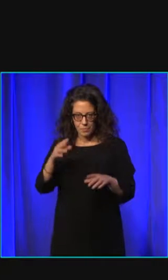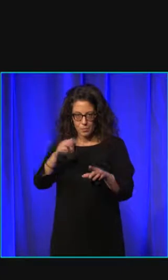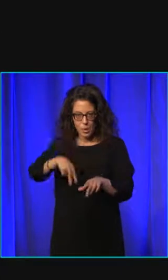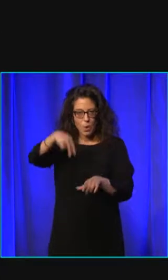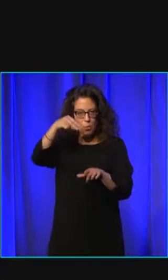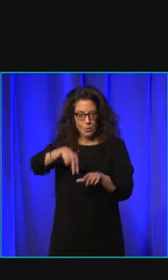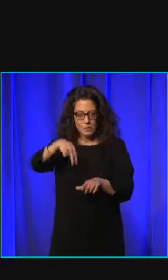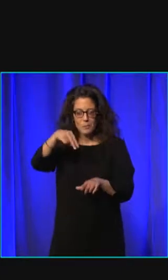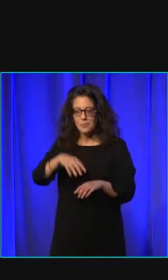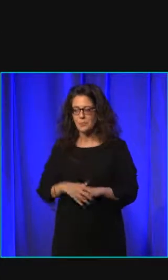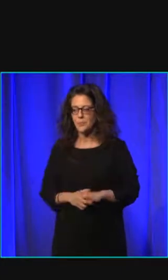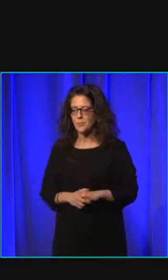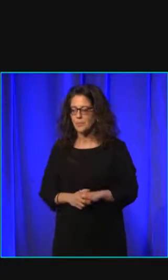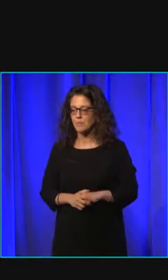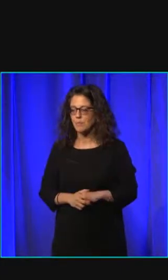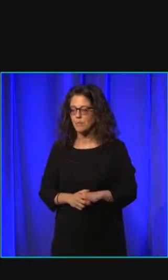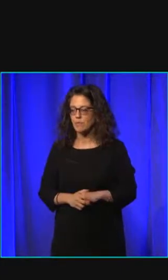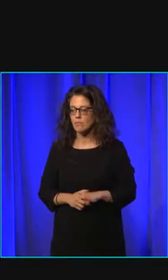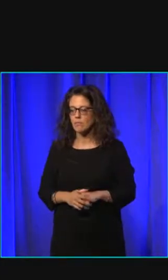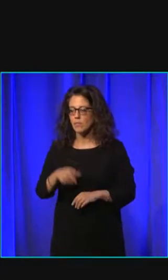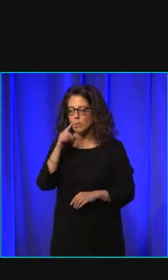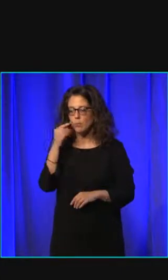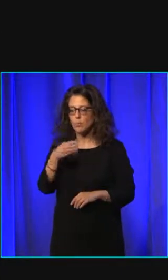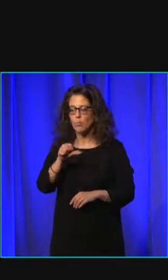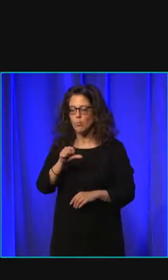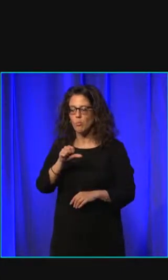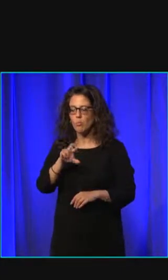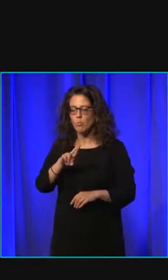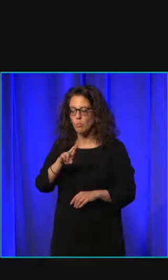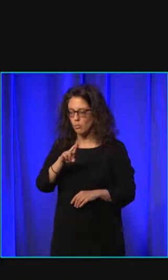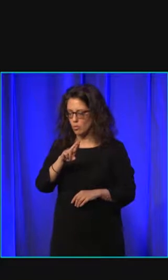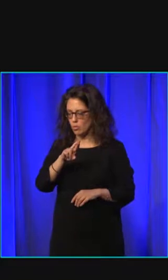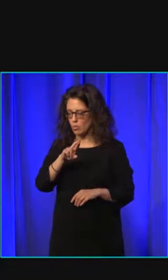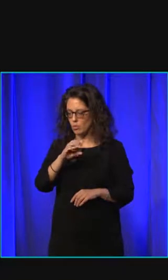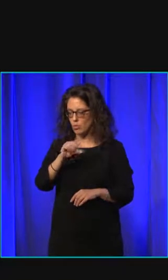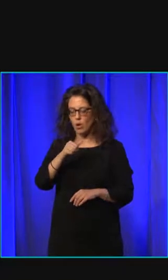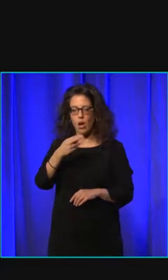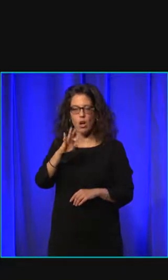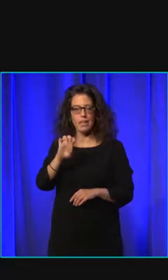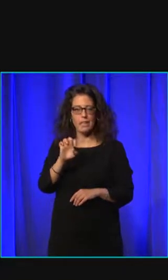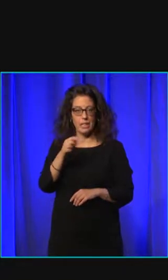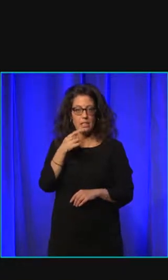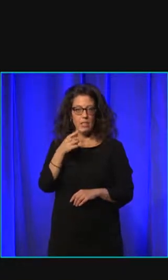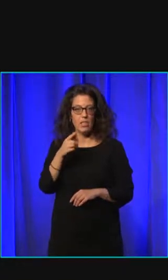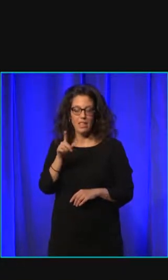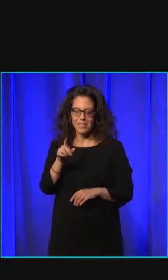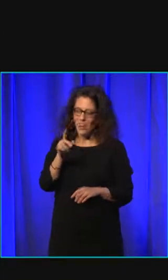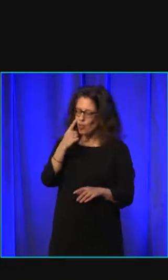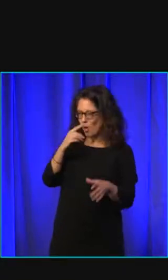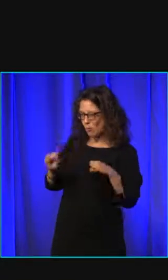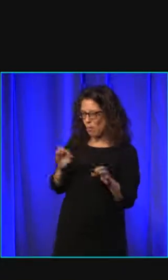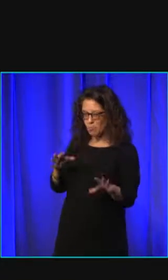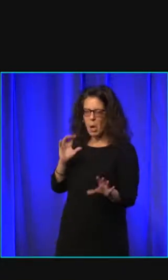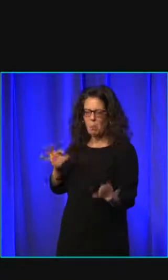trampoline, c'est Alan Morante qui a fini, donc grâce à ce mouvement, on pensait qu'il pouvait avoir une médaille, il a